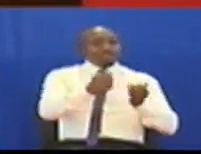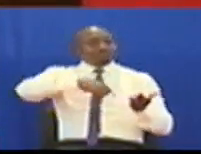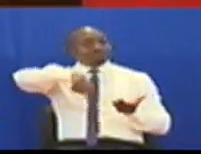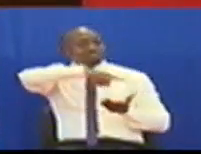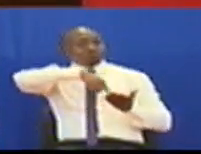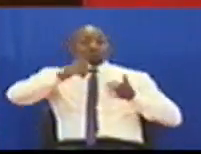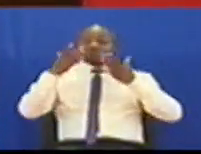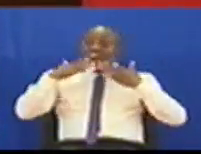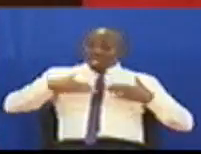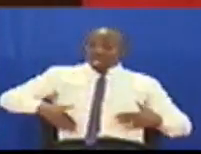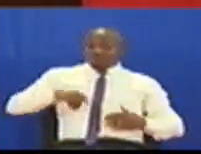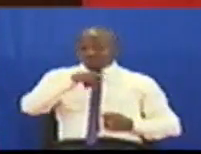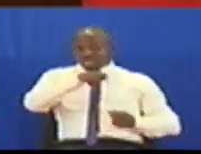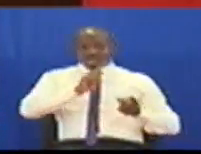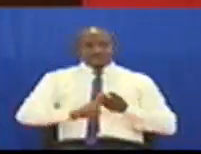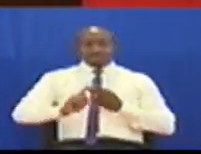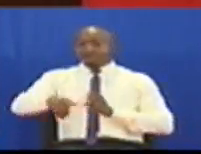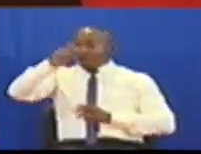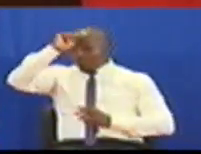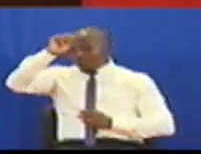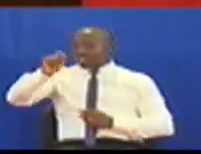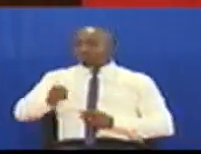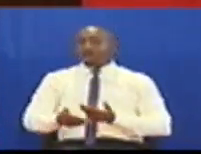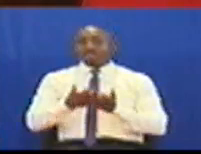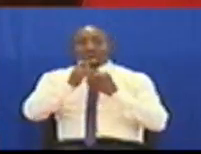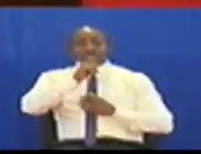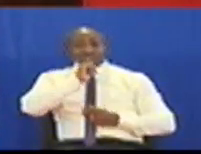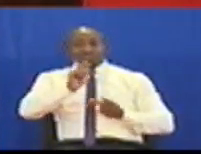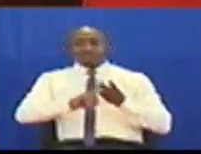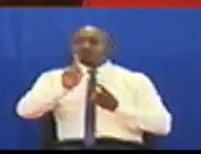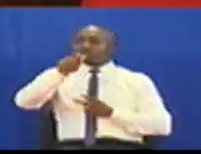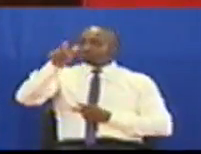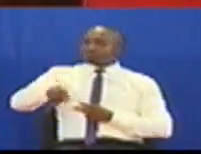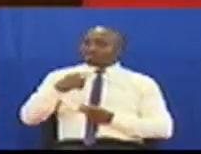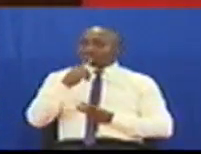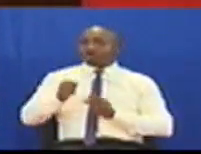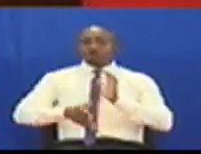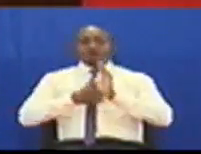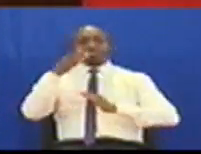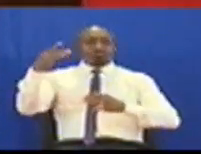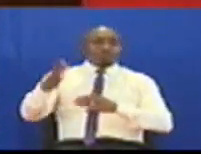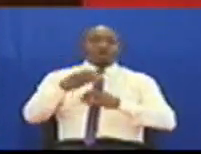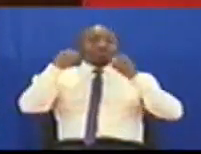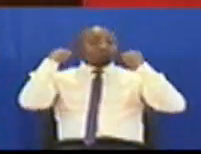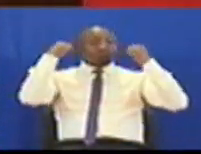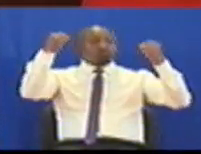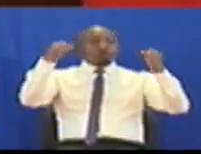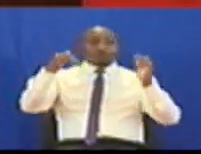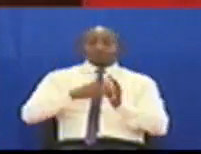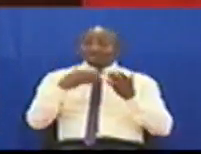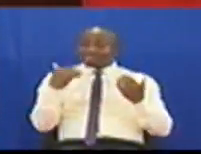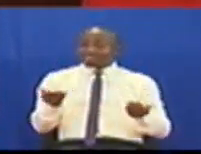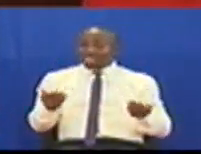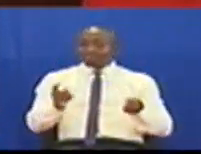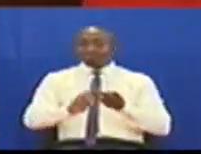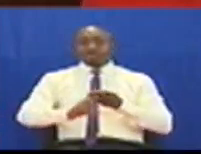vya afya. Mheshimiwa Naibu Spika, kuna mtu ambaye anasema tangu tumepata uhuru mpaka sasa hivi tumejenga